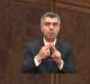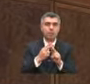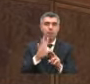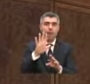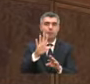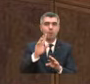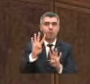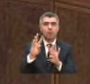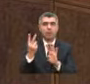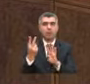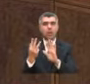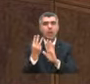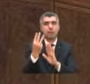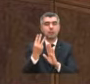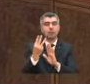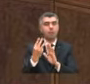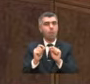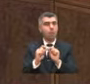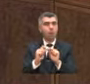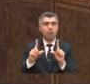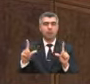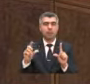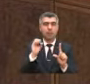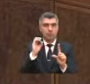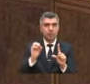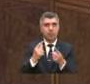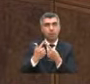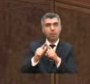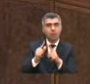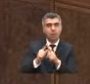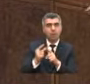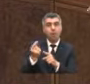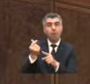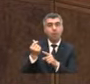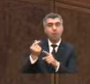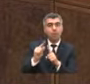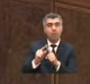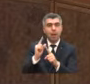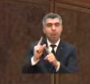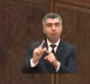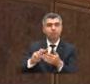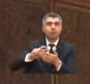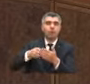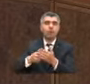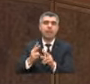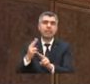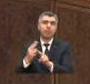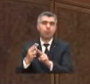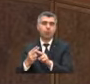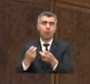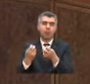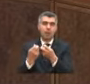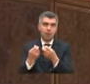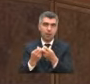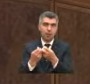538 كتطرق لهذا الجانب هذا واللي كتسميه بالحصول على المال بالتهديد، لكن هذه المقتضيات ما كتشملش